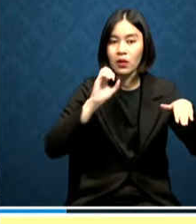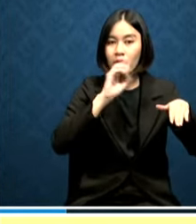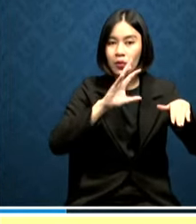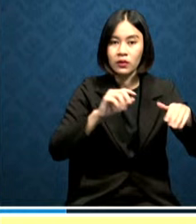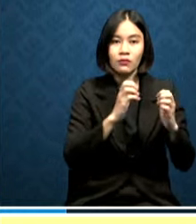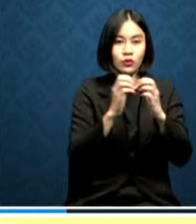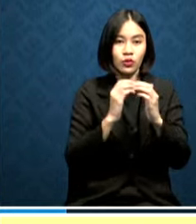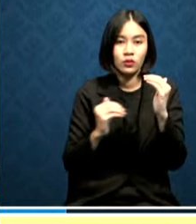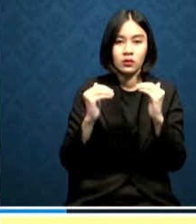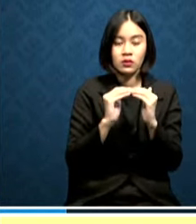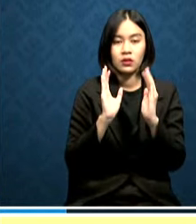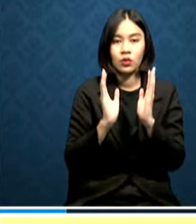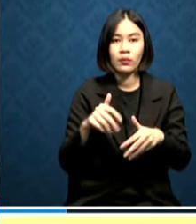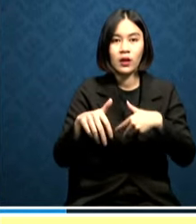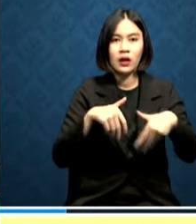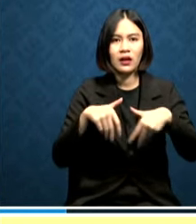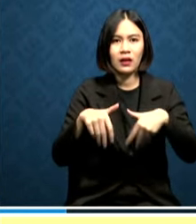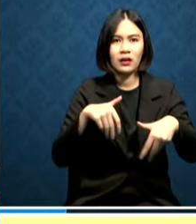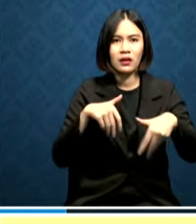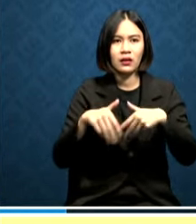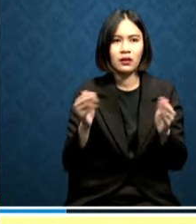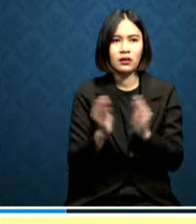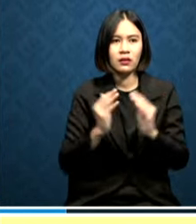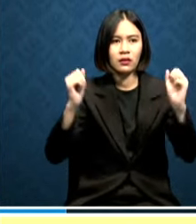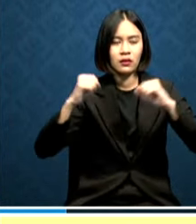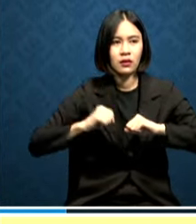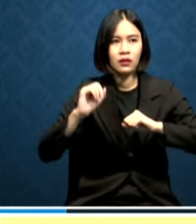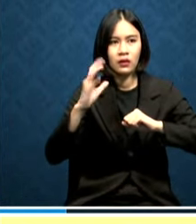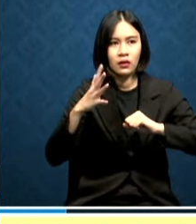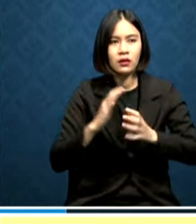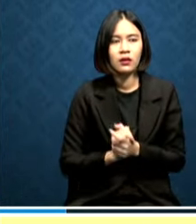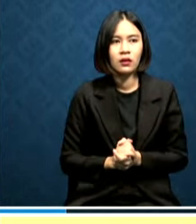ไปลุกล้ำสิทธิของประชาชนในการรณรงค์เกี่ยวกับการทำประชามตินะครับว่าจะ